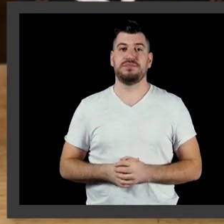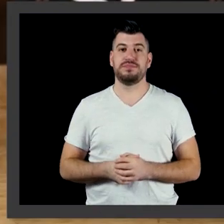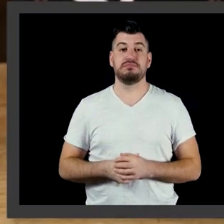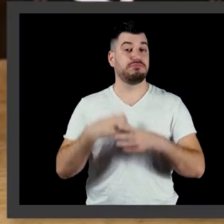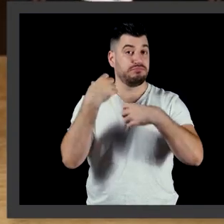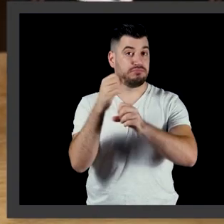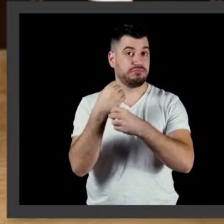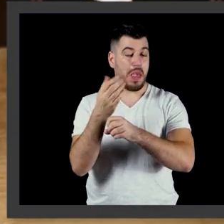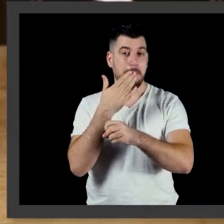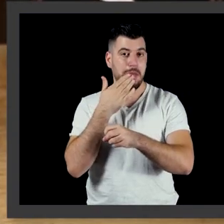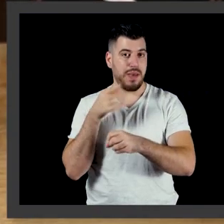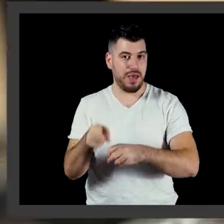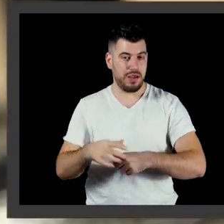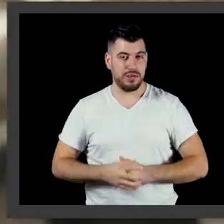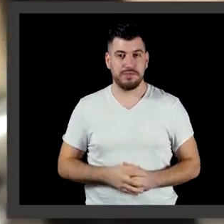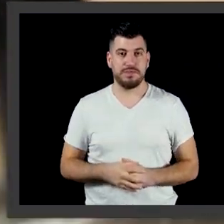Πιπέρι.